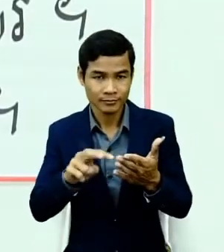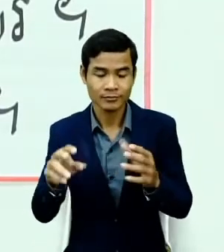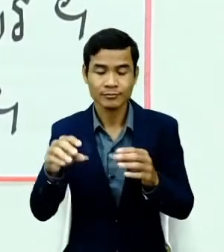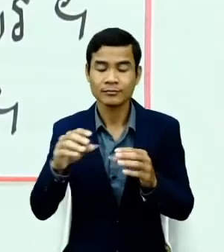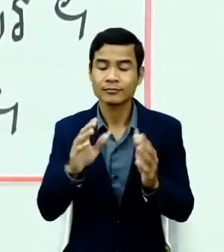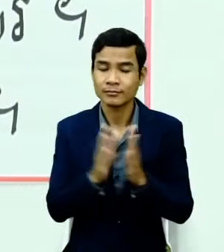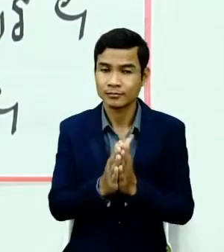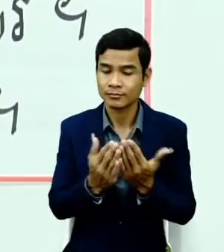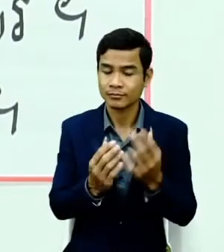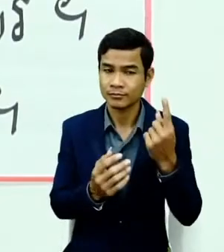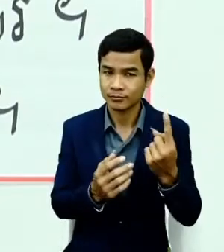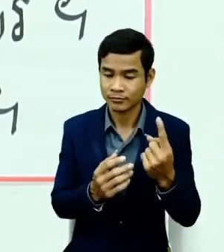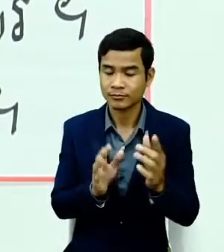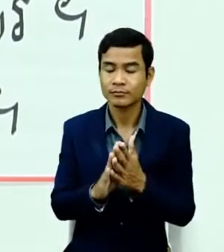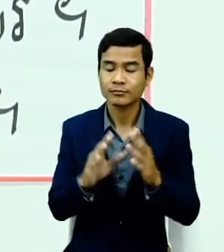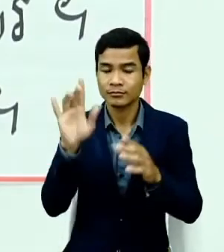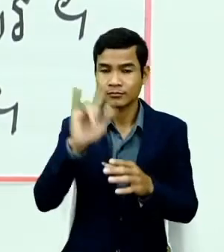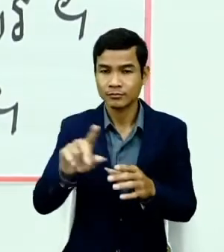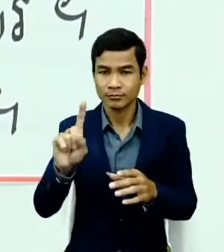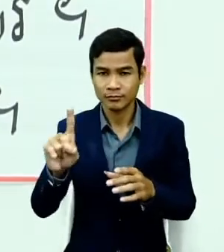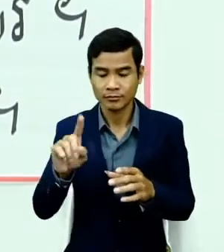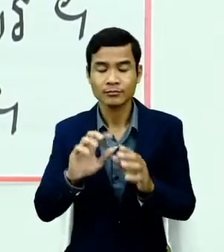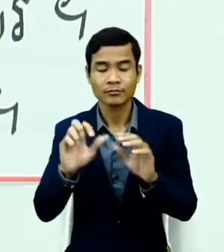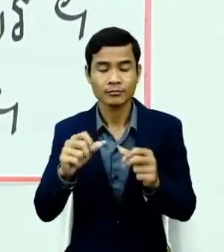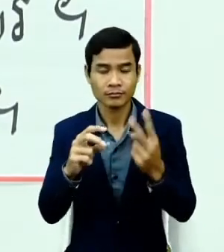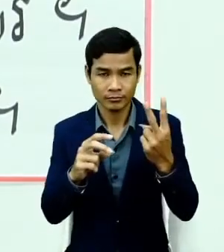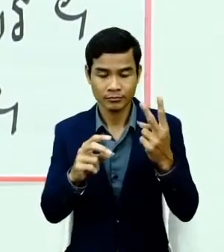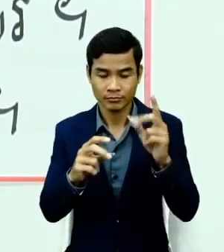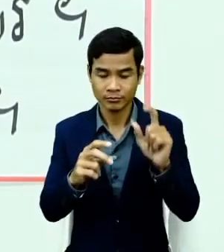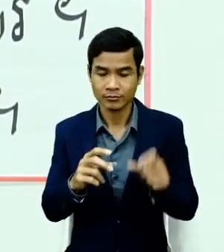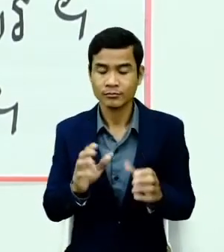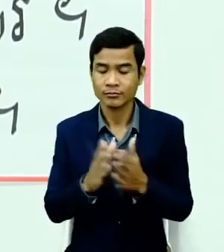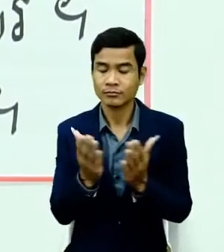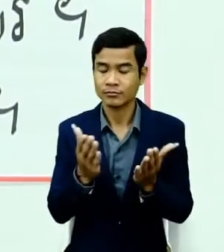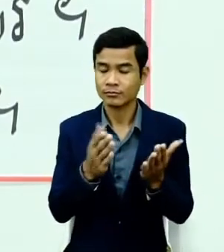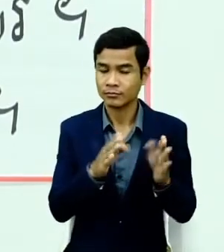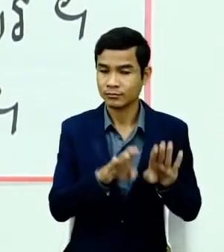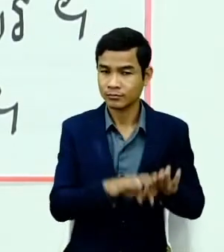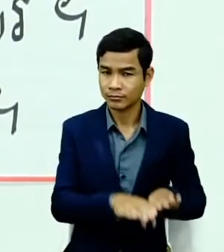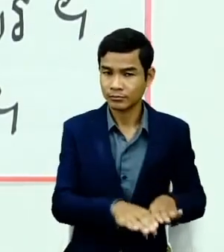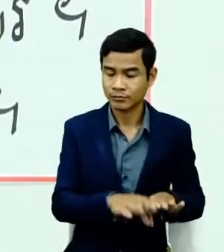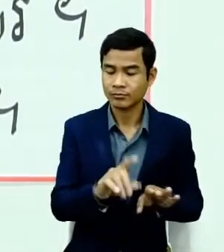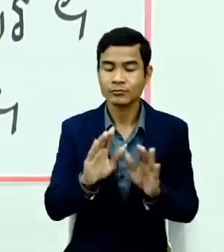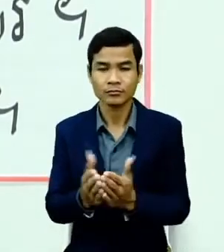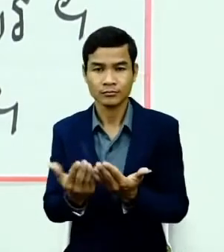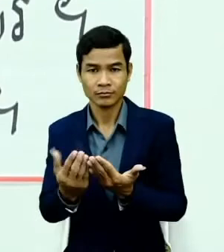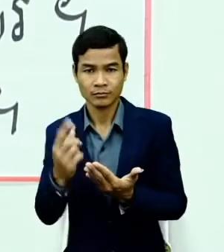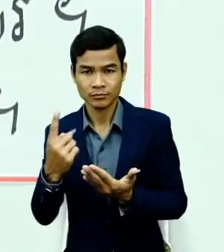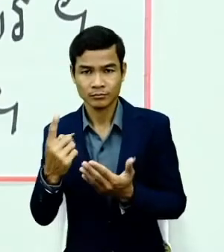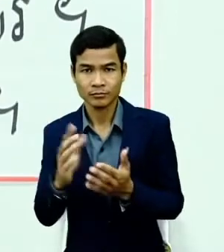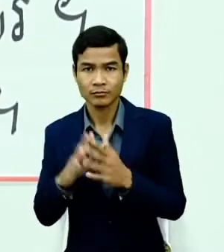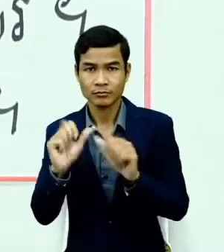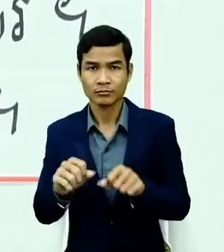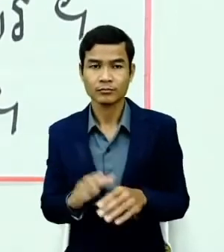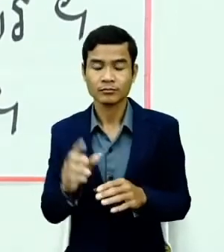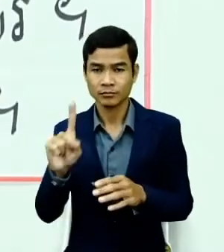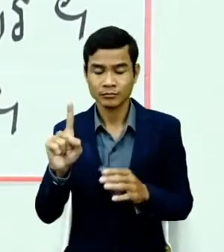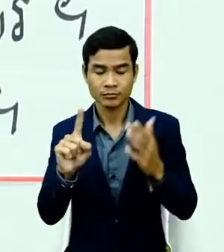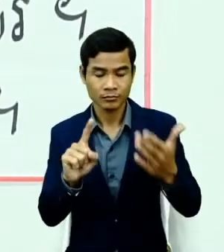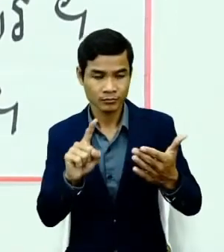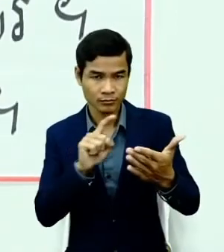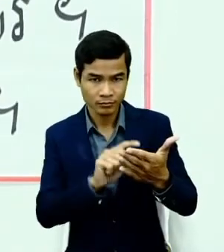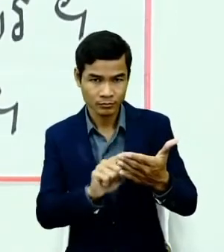បស់កូនពីរនាក់គឺប្រាស់ប្រាស់សិភើមួយយើងកូនអាចផ្កាប់សិភើកូនមួយហើយផ្ងារមួយយកចង្អុលដៃចង្អុលលើដូចអ្នកគ្រូបង្ហា